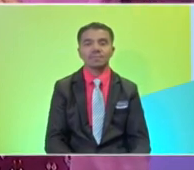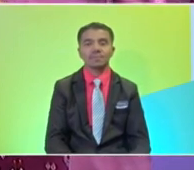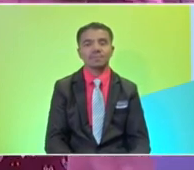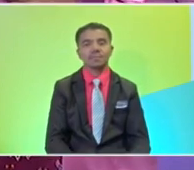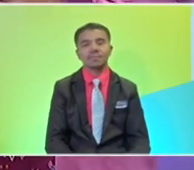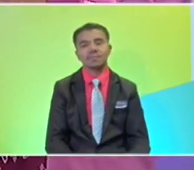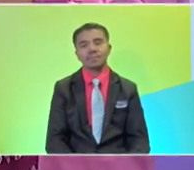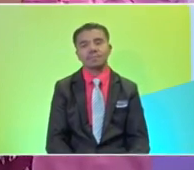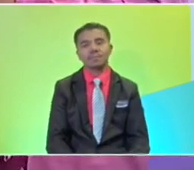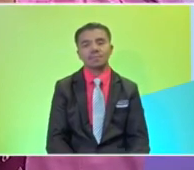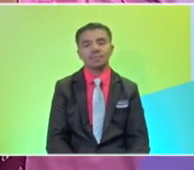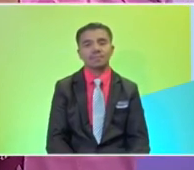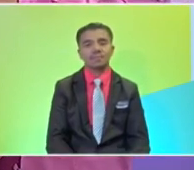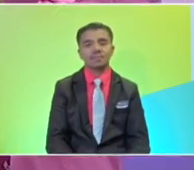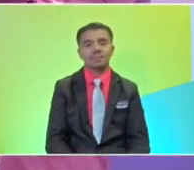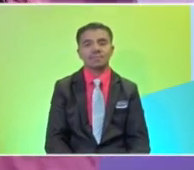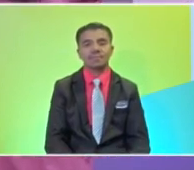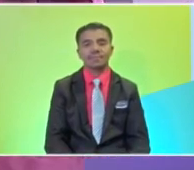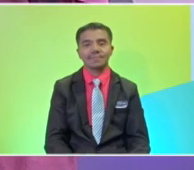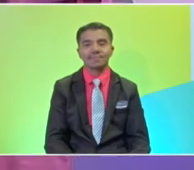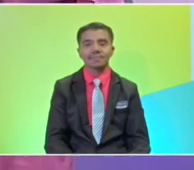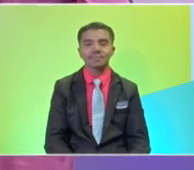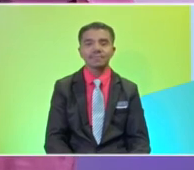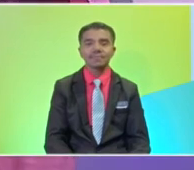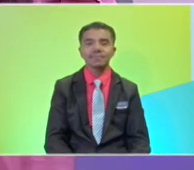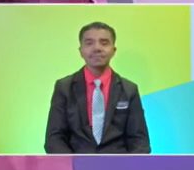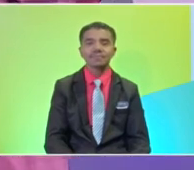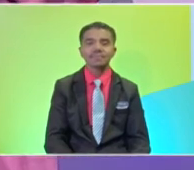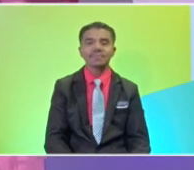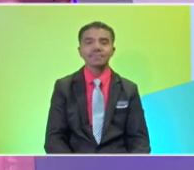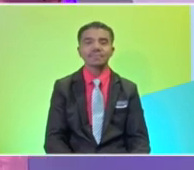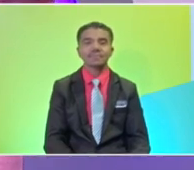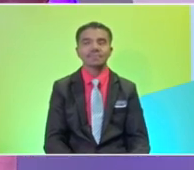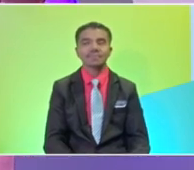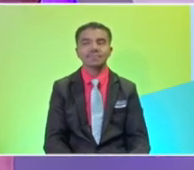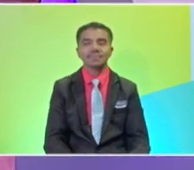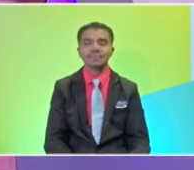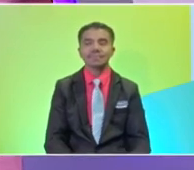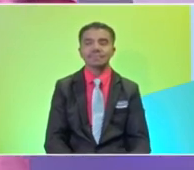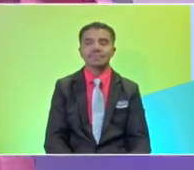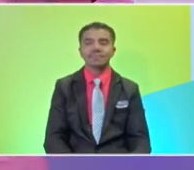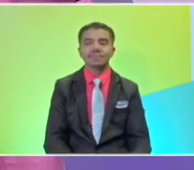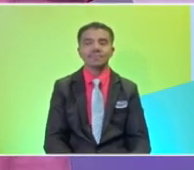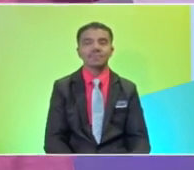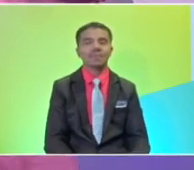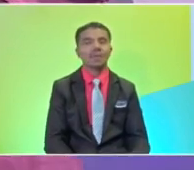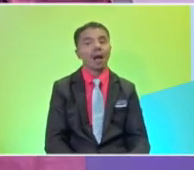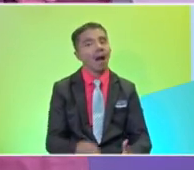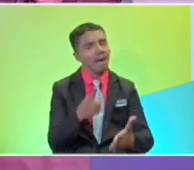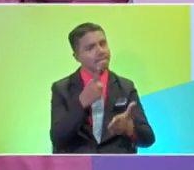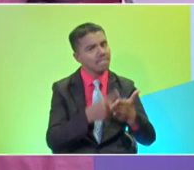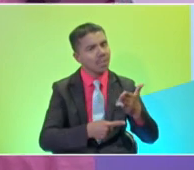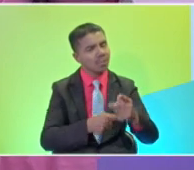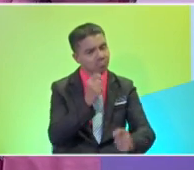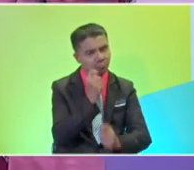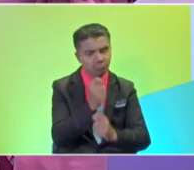dua dan dan tiga okey baikan inilah peranan kitaiman peranan Apakah dia daurul Mualim dalam